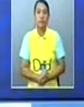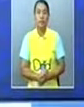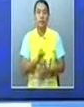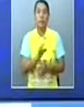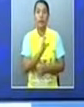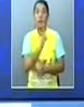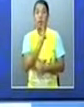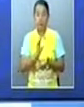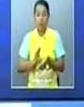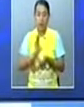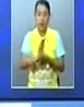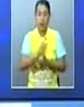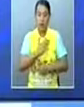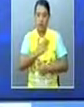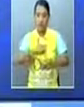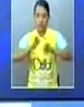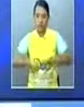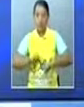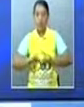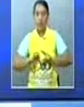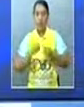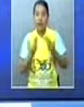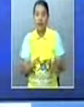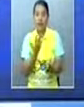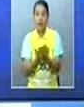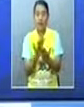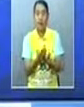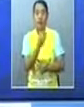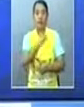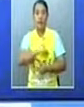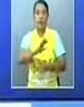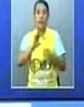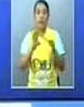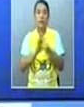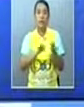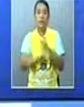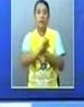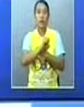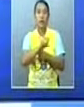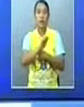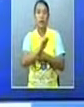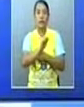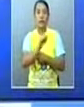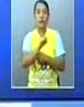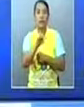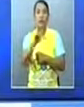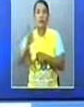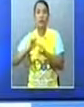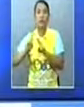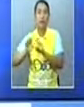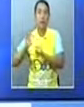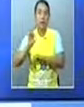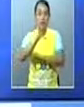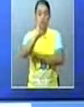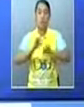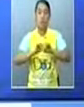นะคะส่วนหนึ่งแล้วก็มีการเก็งกำไรกันในหุ้นกลุ่มเซ็ต50แล้วก็เซ็ต100นะคะที่กำลังจะมีการประกาศในทิศ